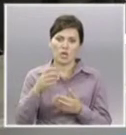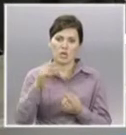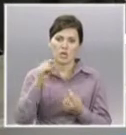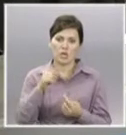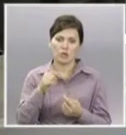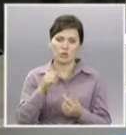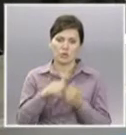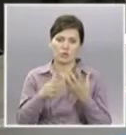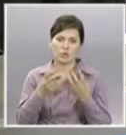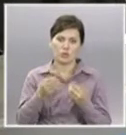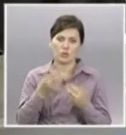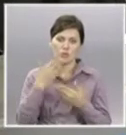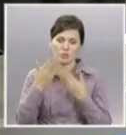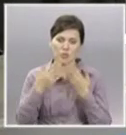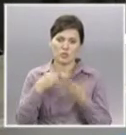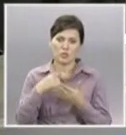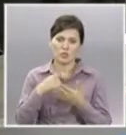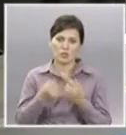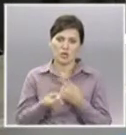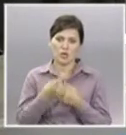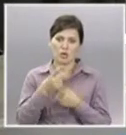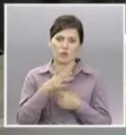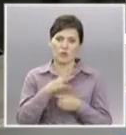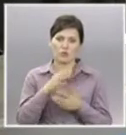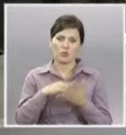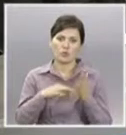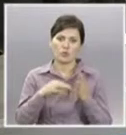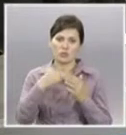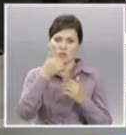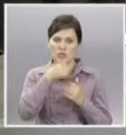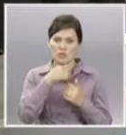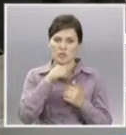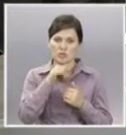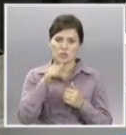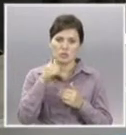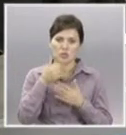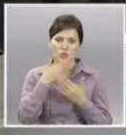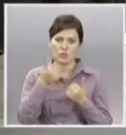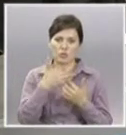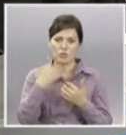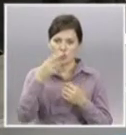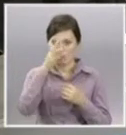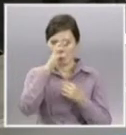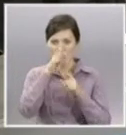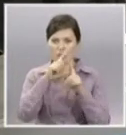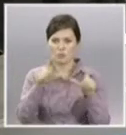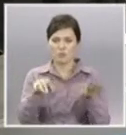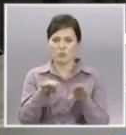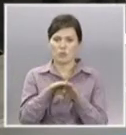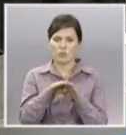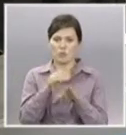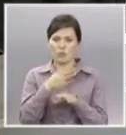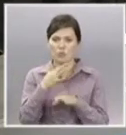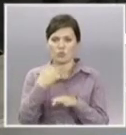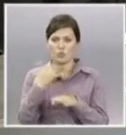күнделікті олардың сұраған анықтамаларын бар болатын болса, 90-шы жылдары жасыратын жоқ көптеген мекемелер жабылған кездерінде